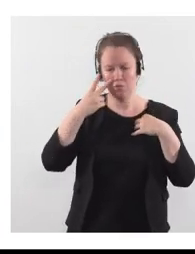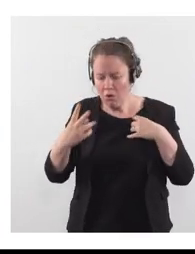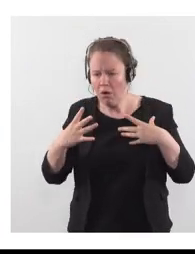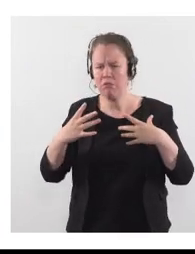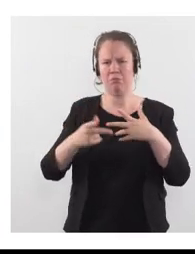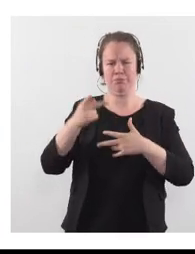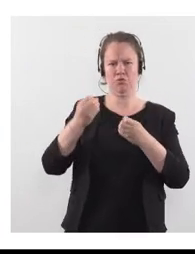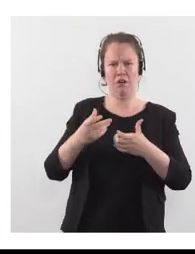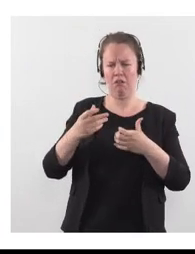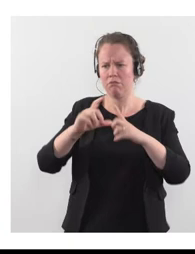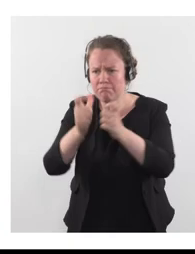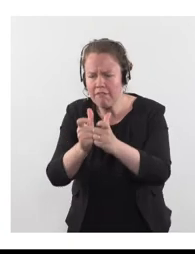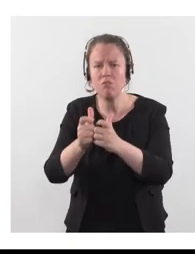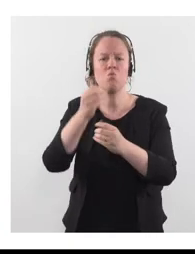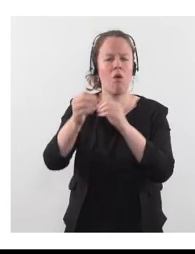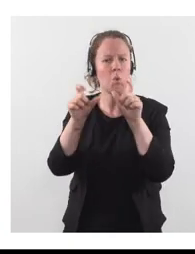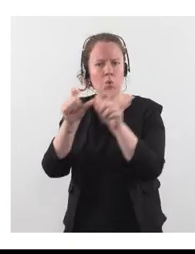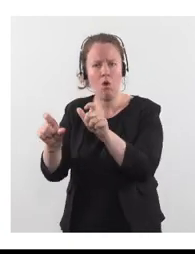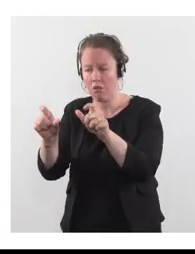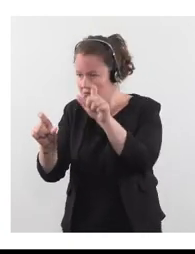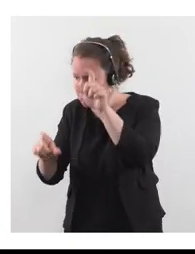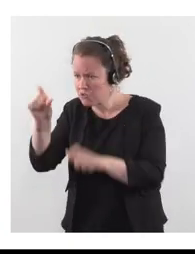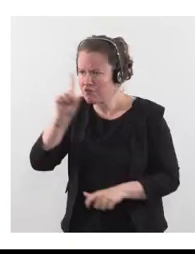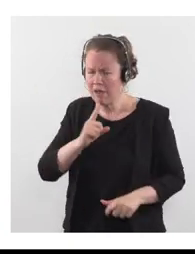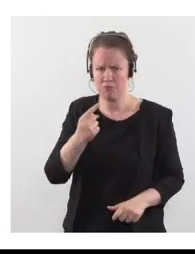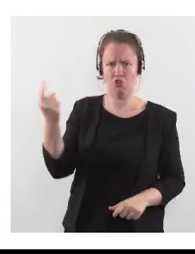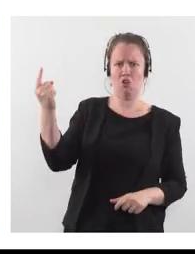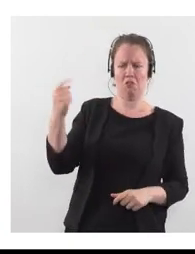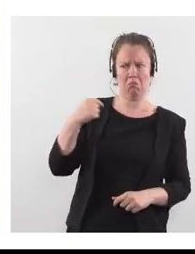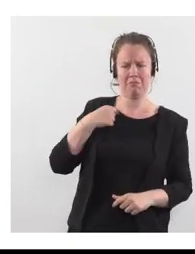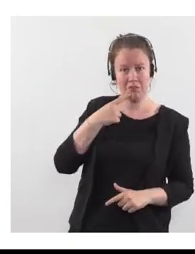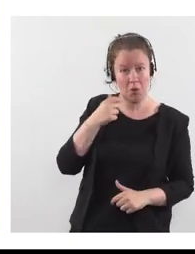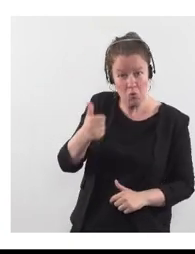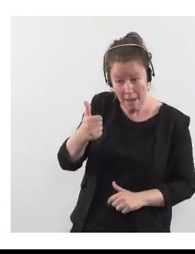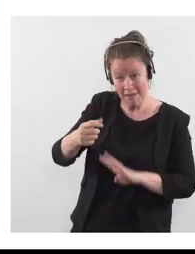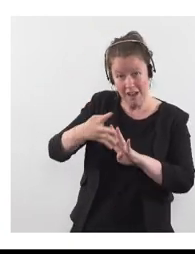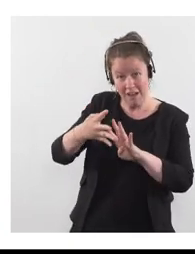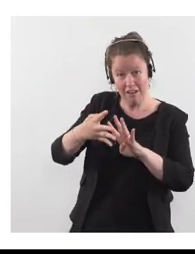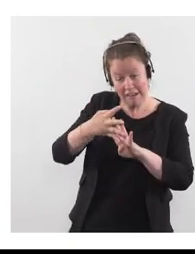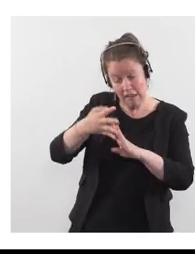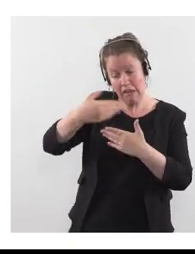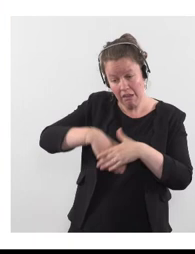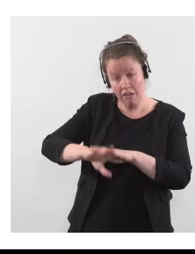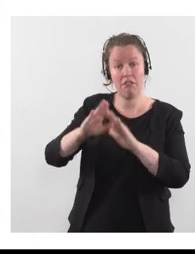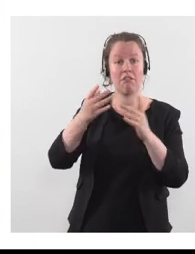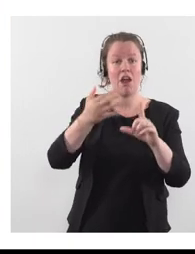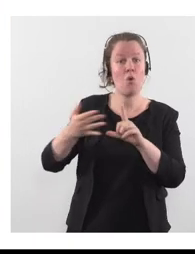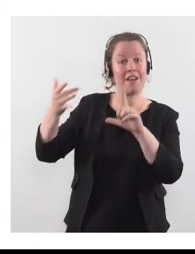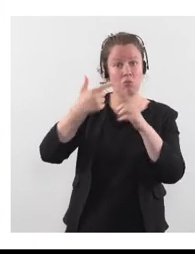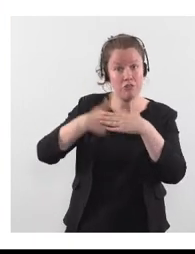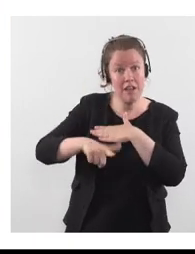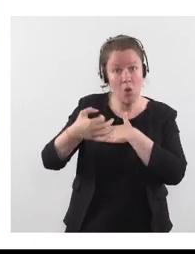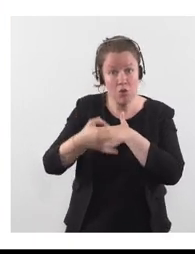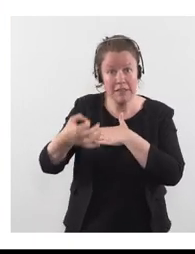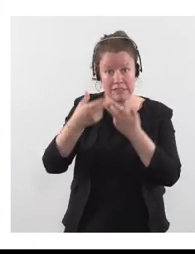devenir discriminatoire. Donc oui, on a de fortes préoccupations là-dessus. Et vous avez raison de dire que le non-recours est très souvent des gens qui, pas du tout, n'ont